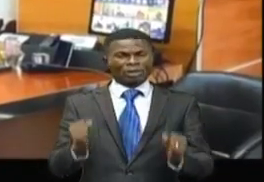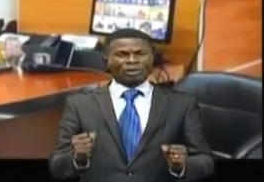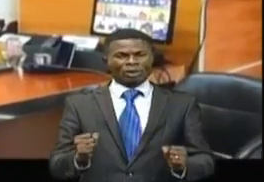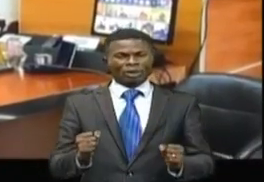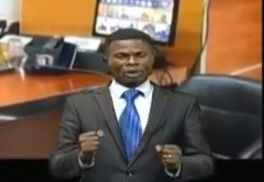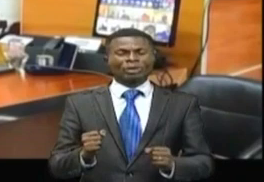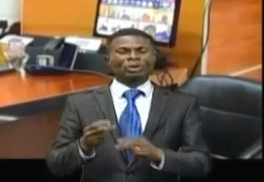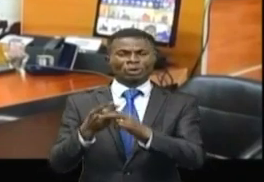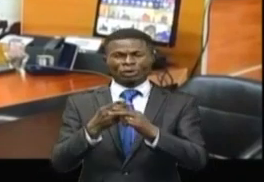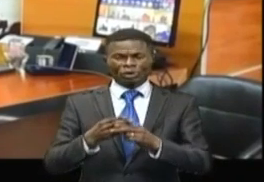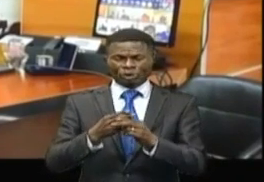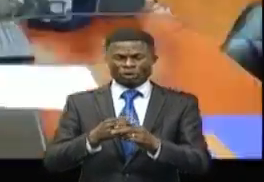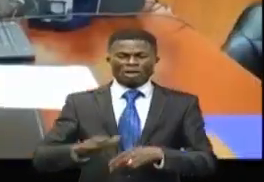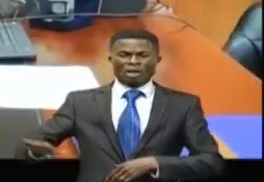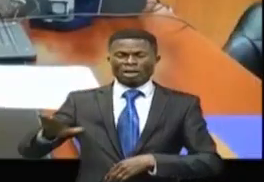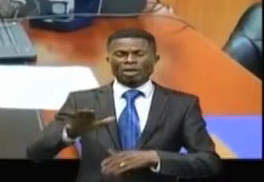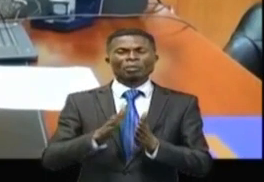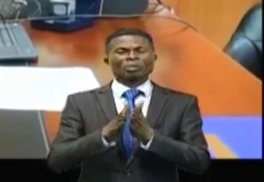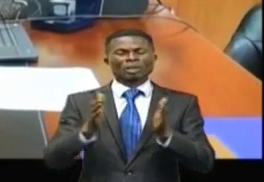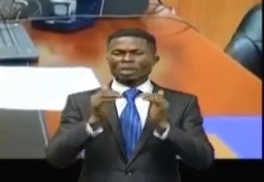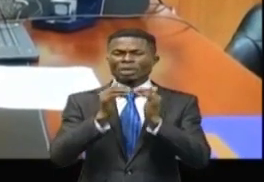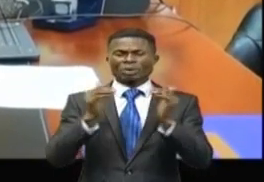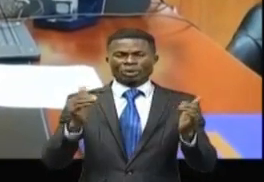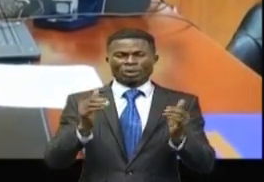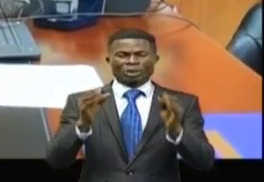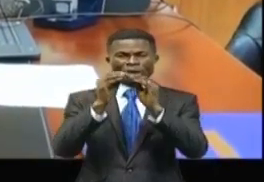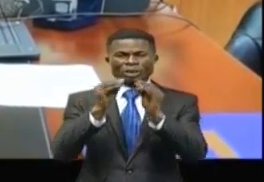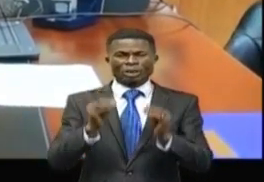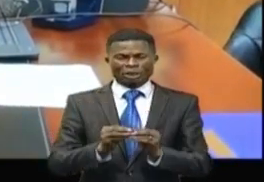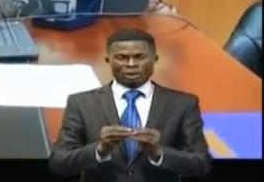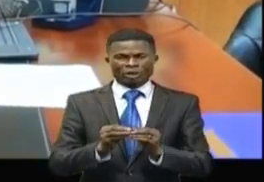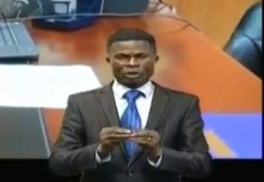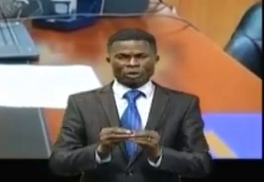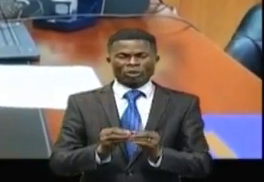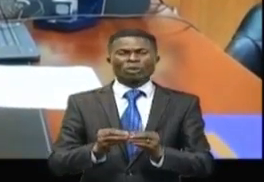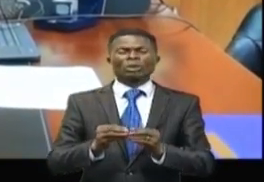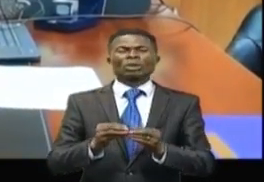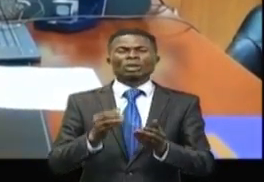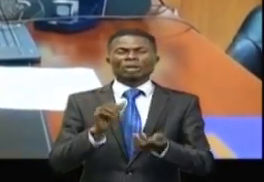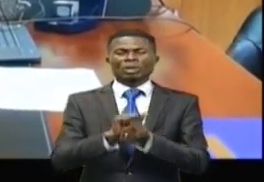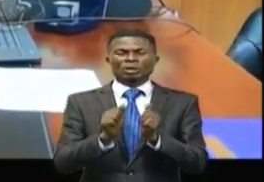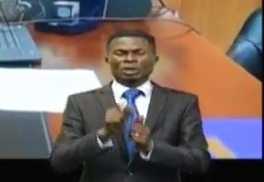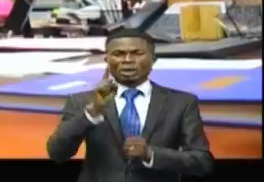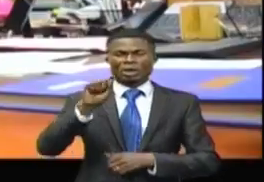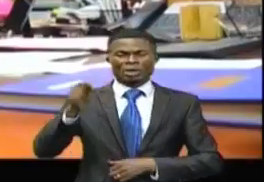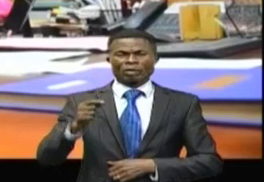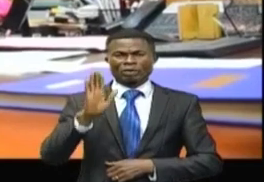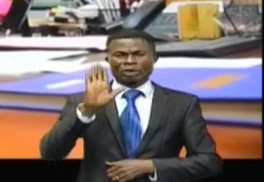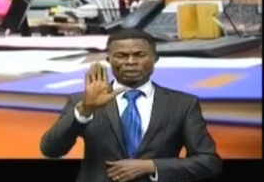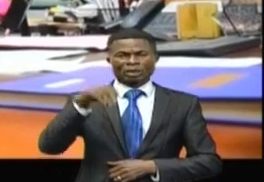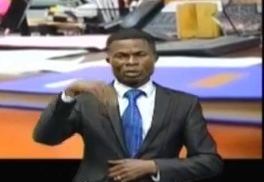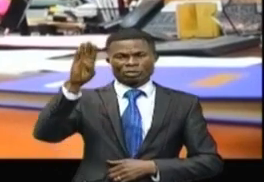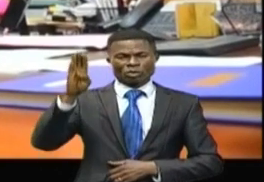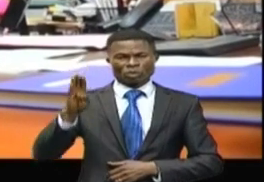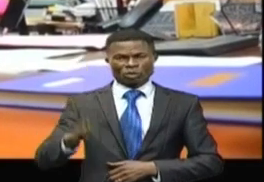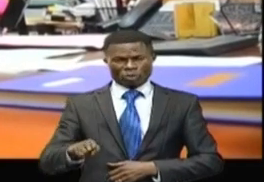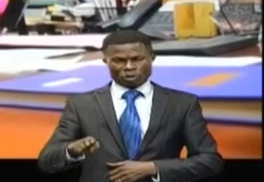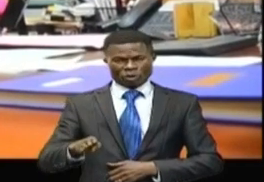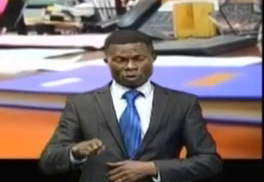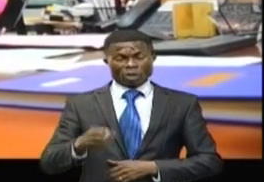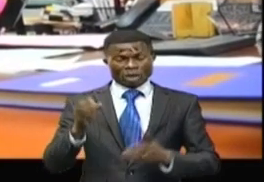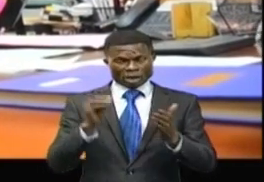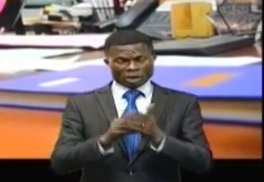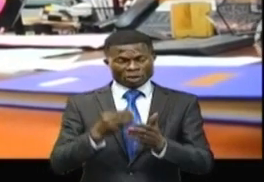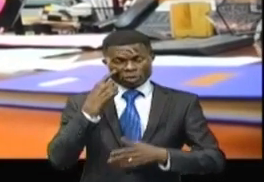contrôlés sur l'ensemble du pays avec un taux de létalité naviguant autour de 1 5% il est observé